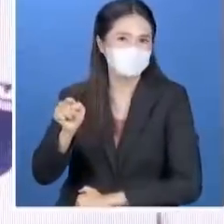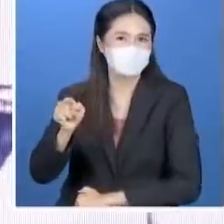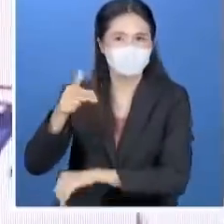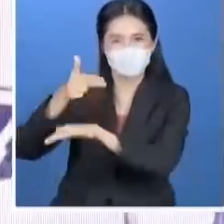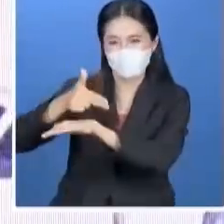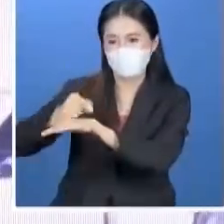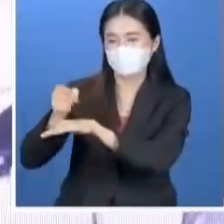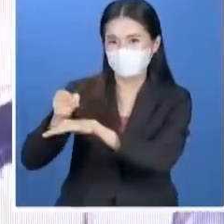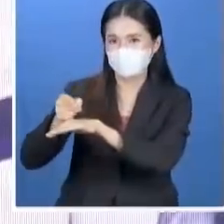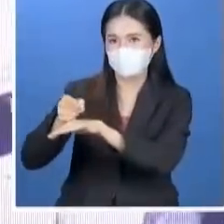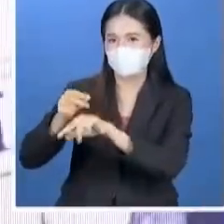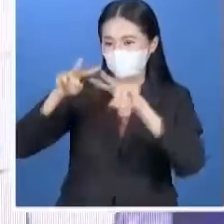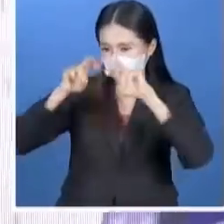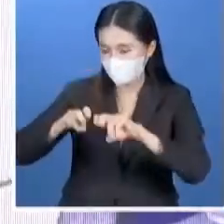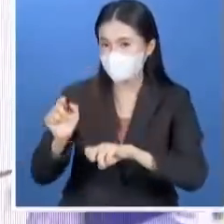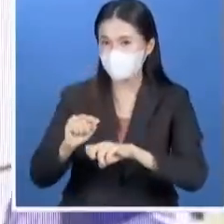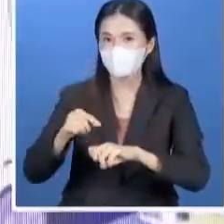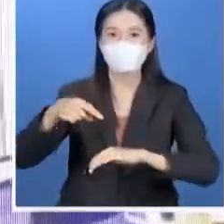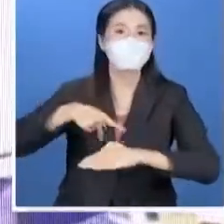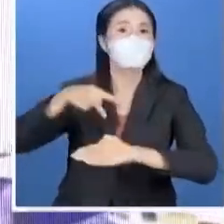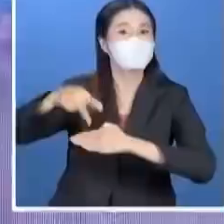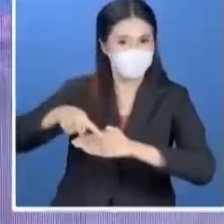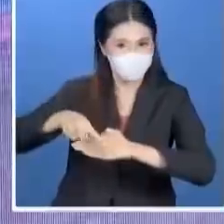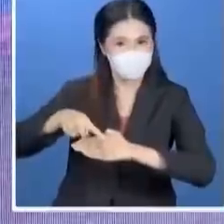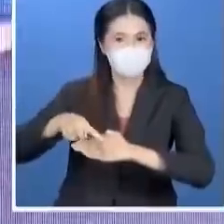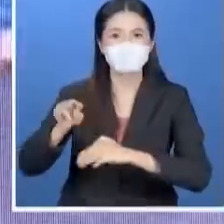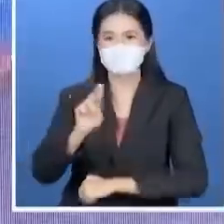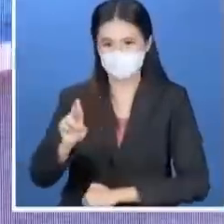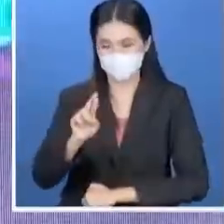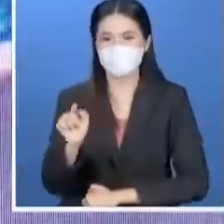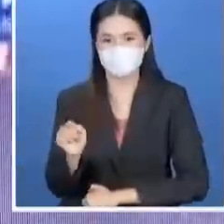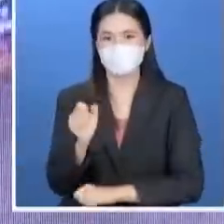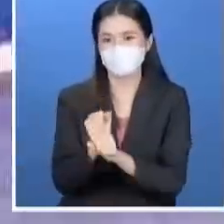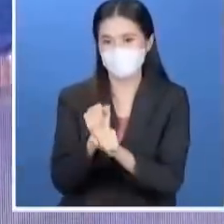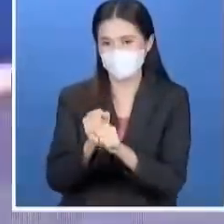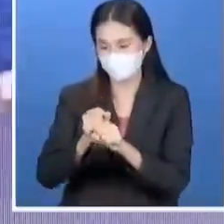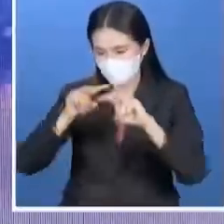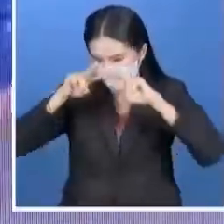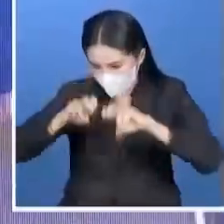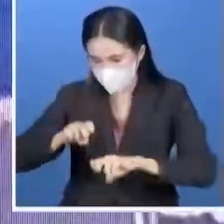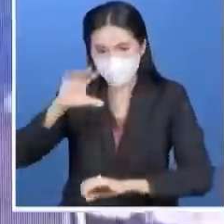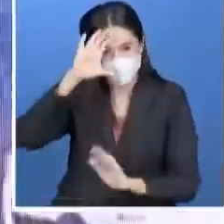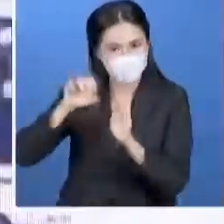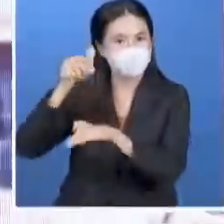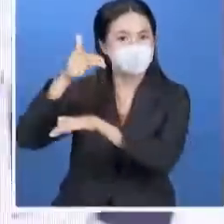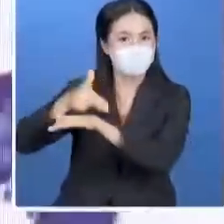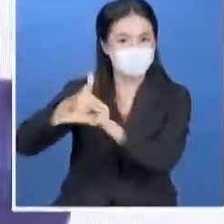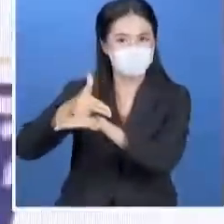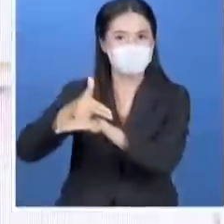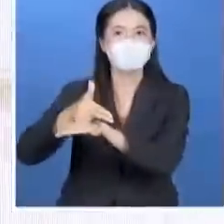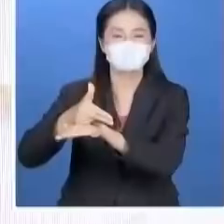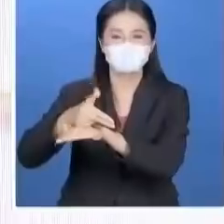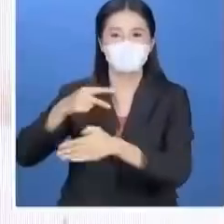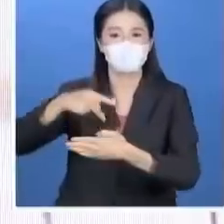ากกองพิสูจน์หลักฐานได้ใช้โปรแกรมที่หน่วยพิสูจน์หลักฐานใช้เป็นมาตรฐานในการตรวจพิสูจน์ภาพจากกล้องวงจรปิดโดยได้